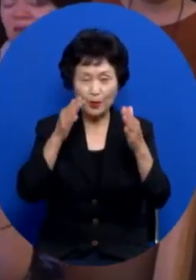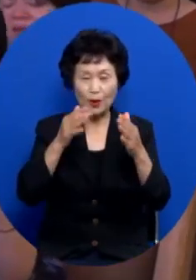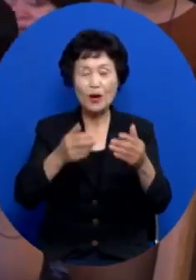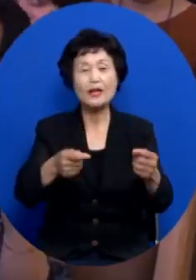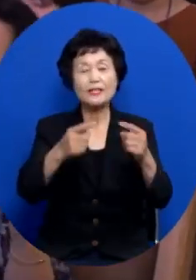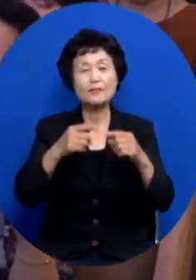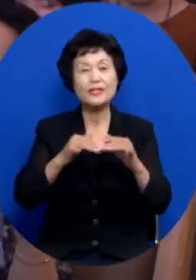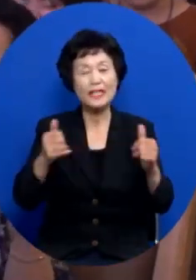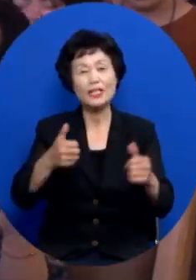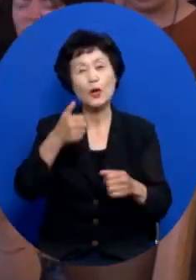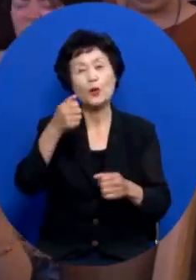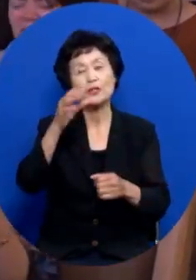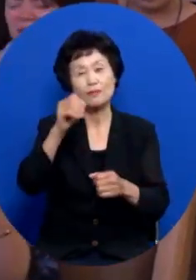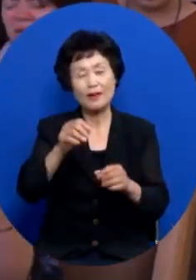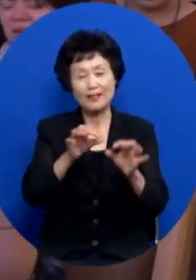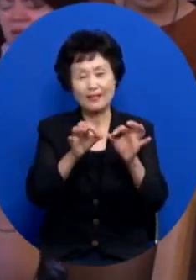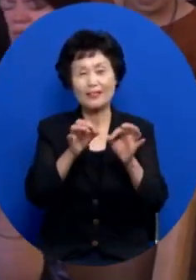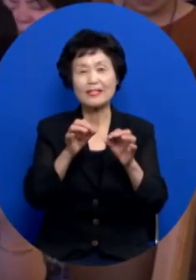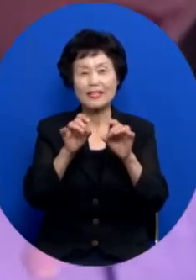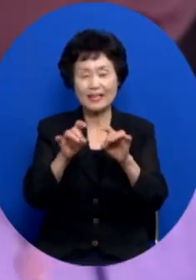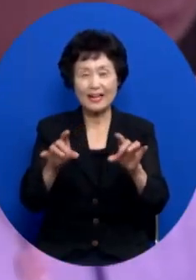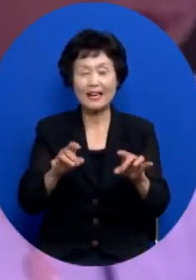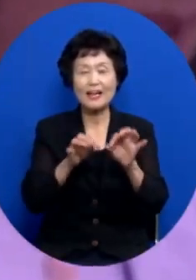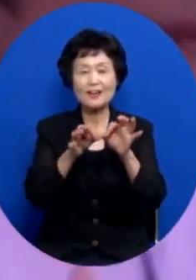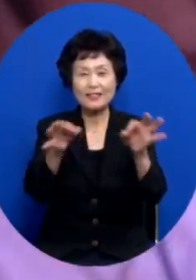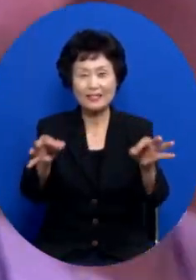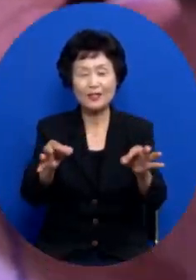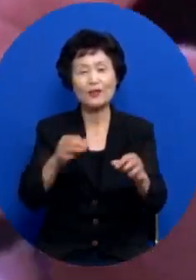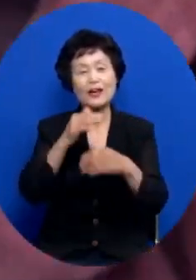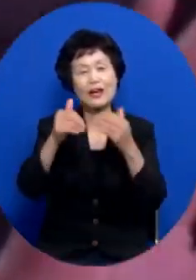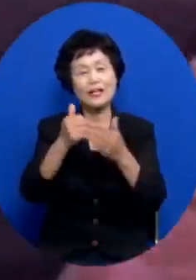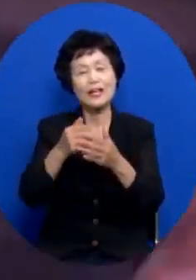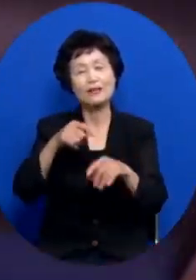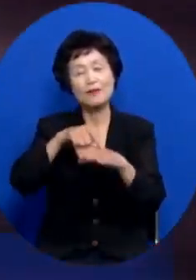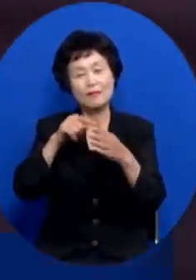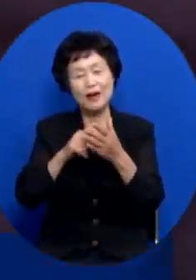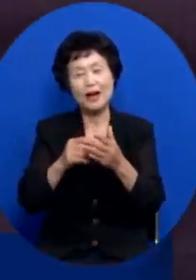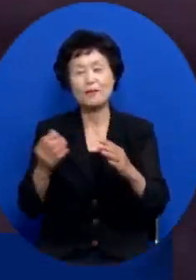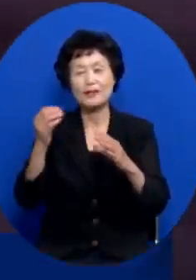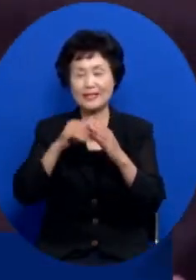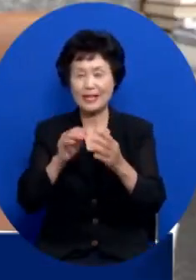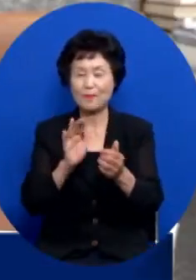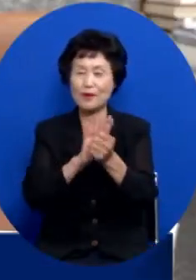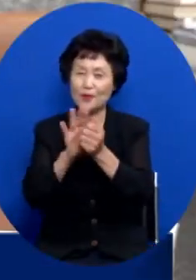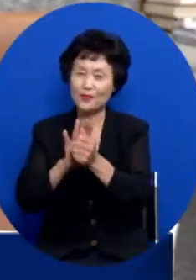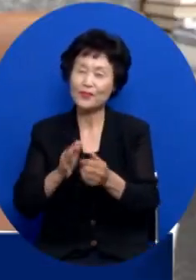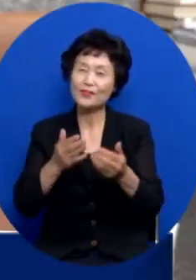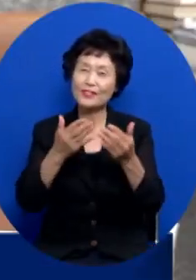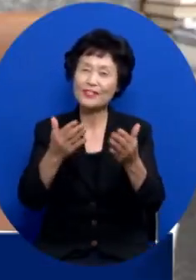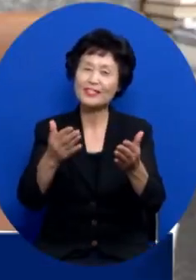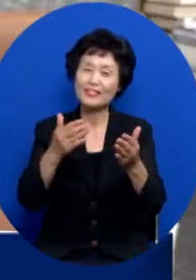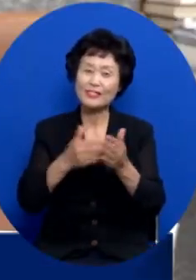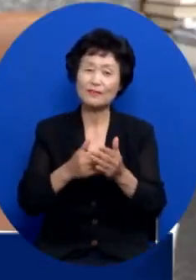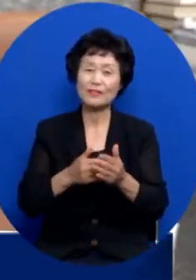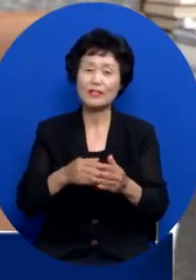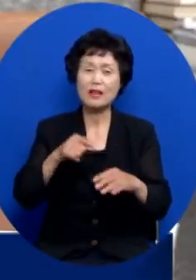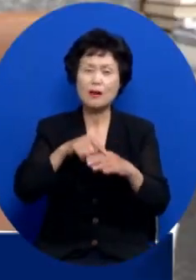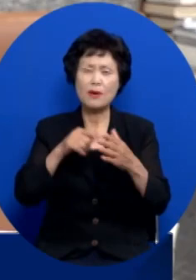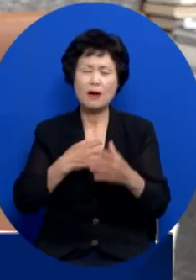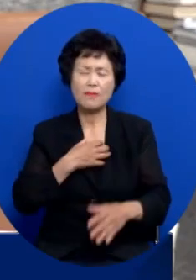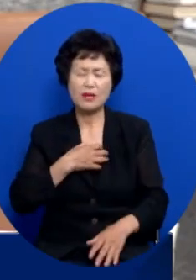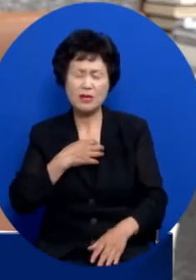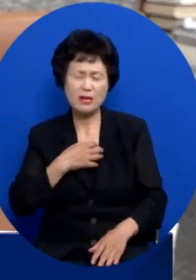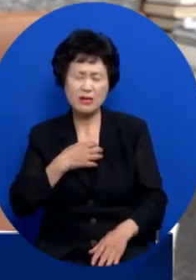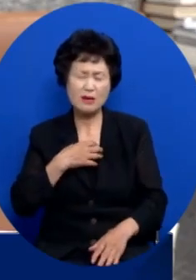원씩 격려금을 지원해 작지만 하나님의 마음을 담아 위로했습니다. 마음의 괴로움 속에 가지 말고 즐거운 마음으로